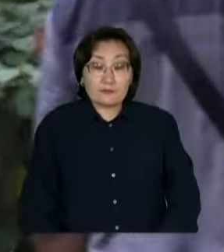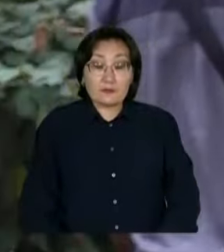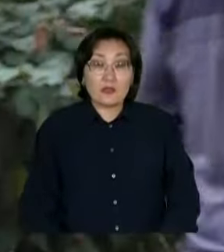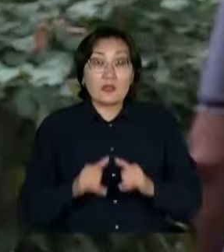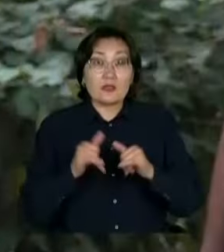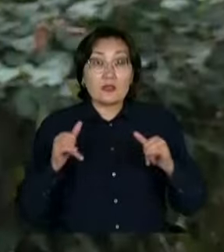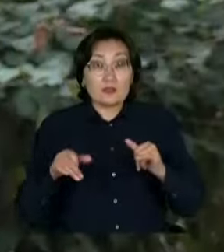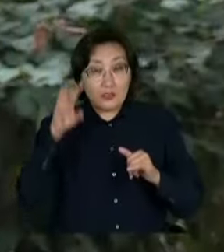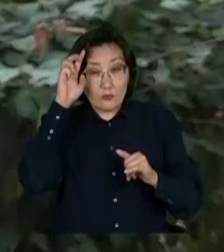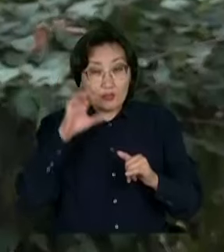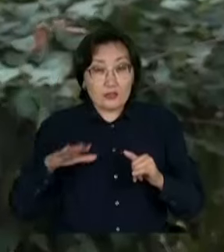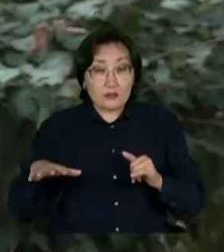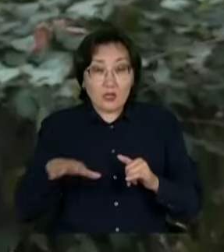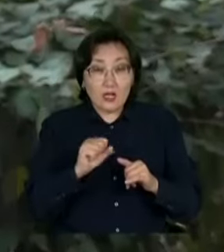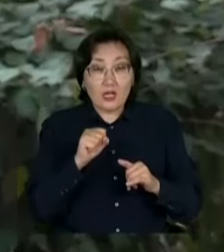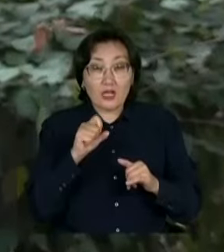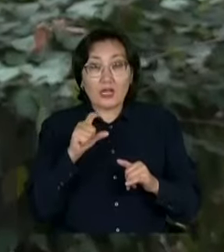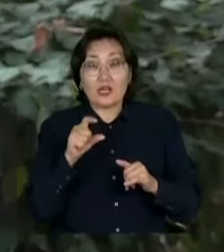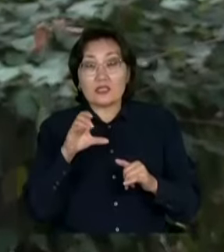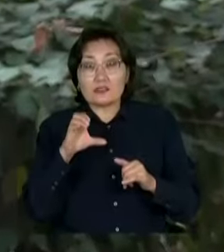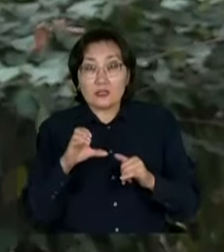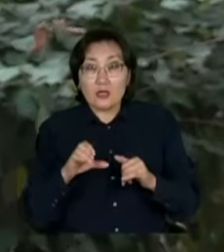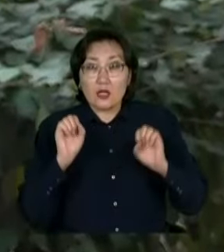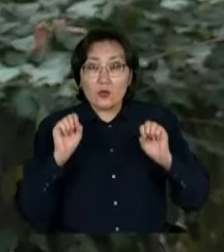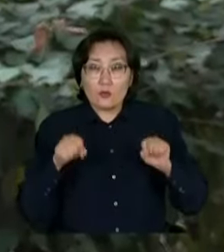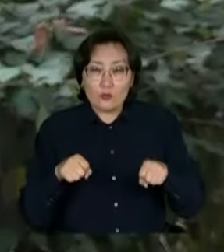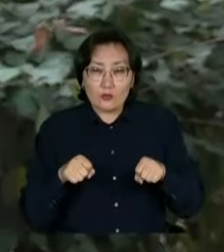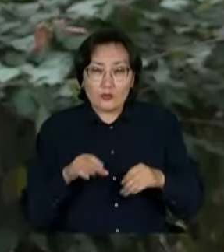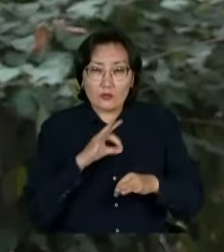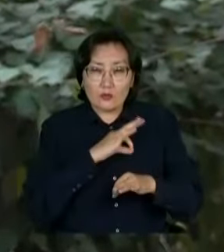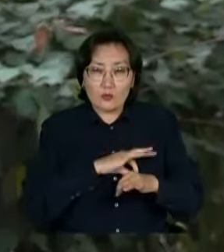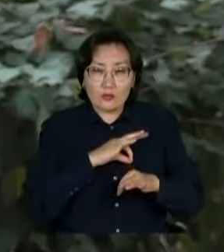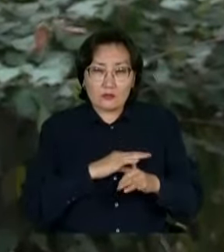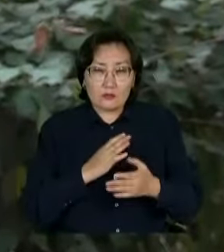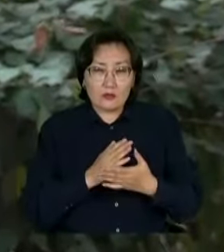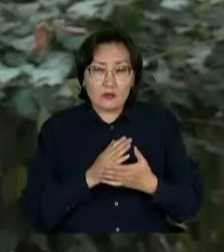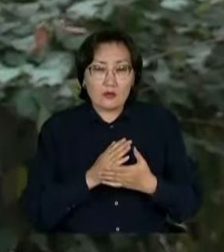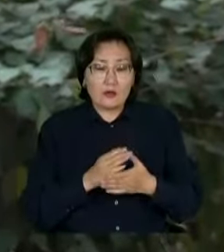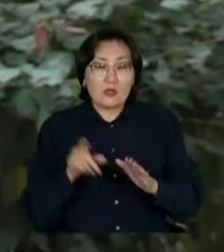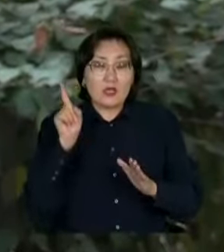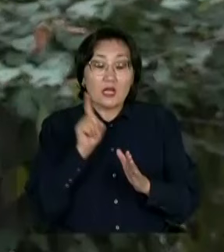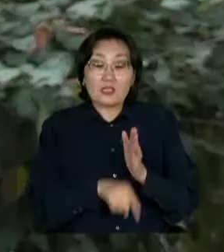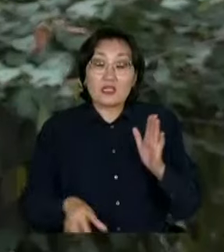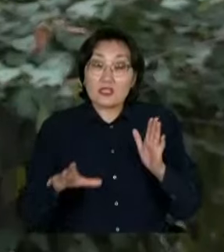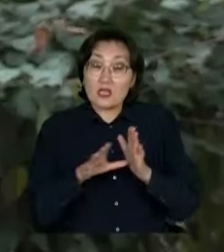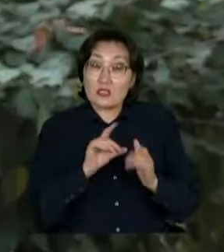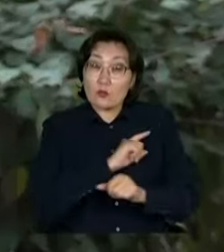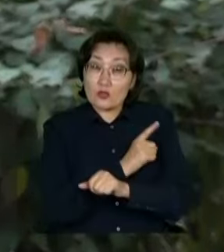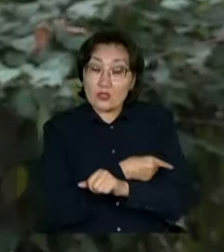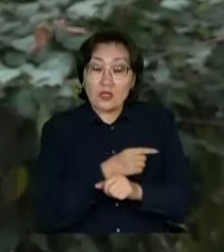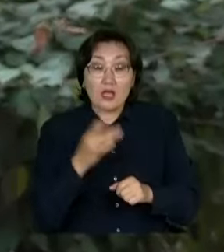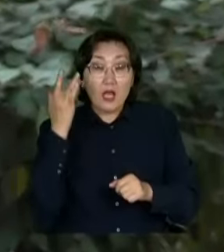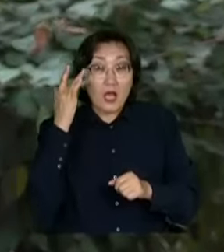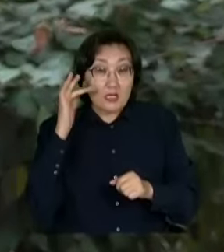Дамыған елдердің барлығы АЭС мүмкіндігіне сүйенуде. Арзан электр қуаты, мәселен, АҚШ,